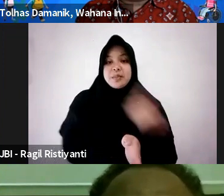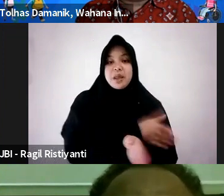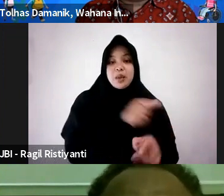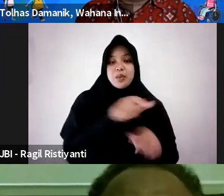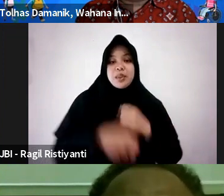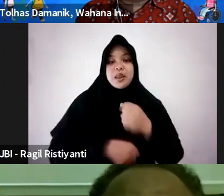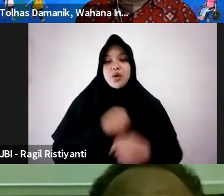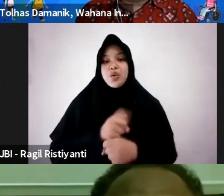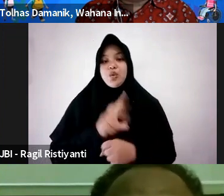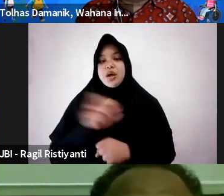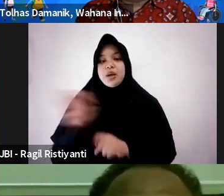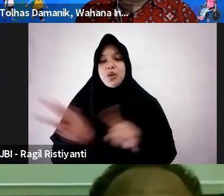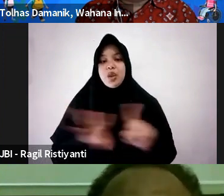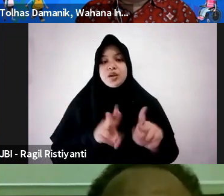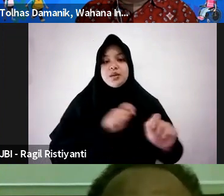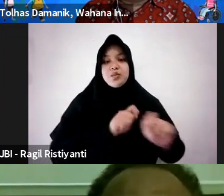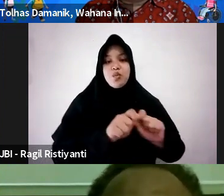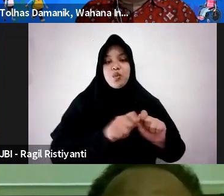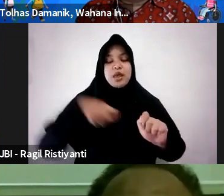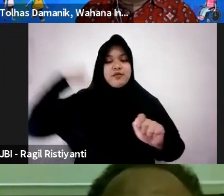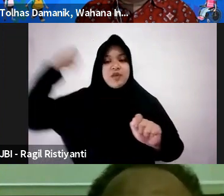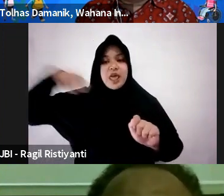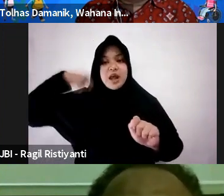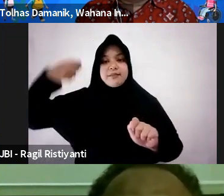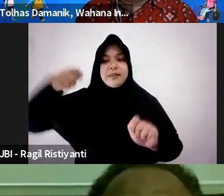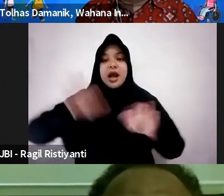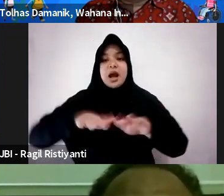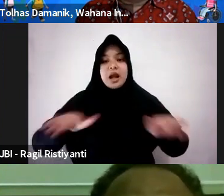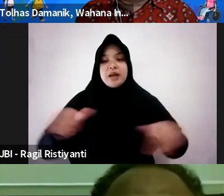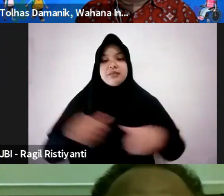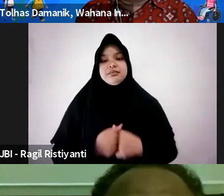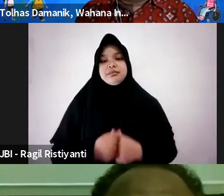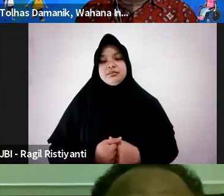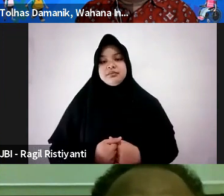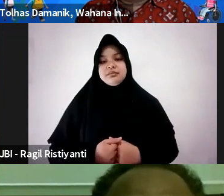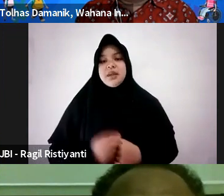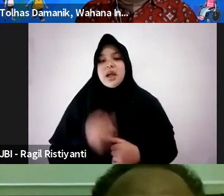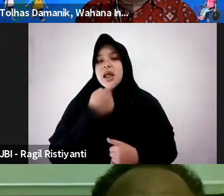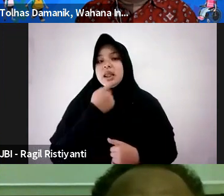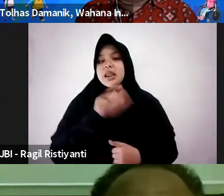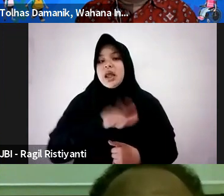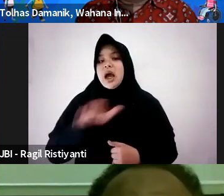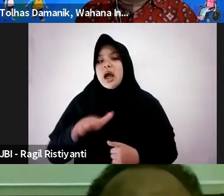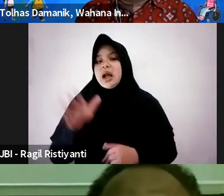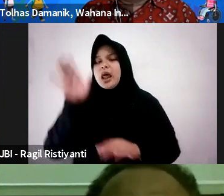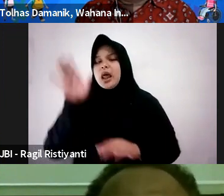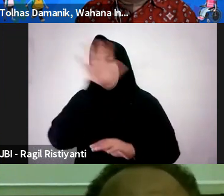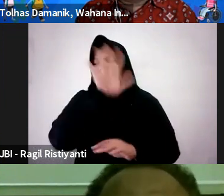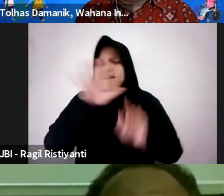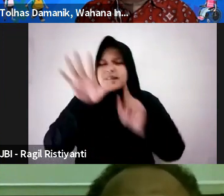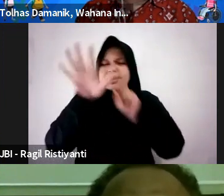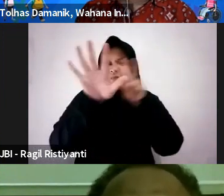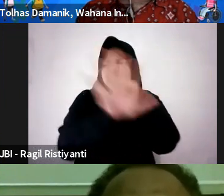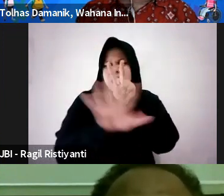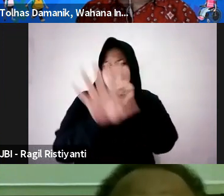2013 saya juga bikin film-film anak tapi itu apa namanya tentang anak low Vision kalau ini